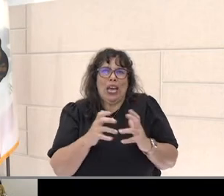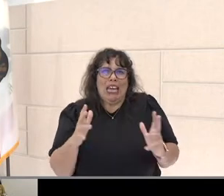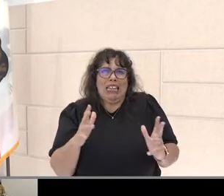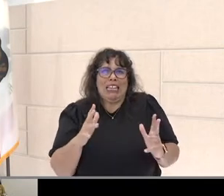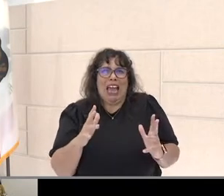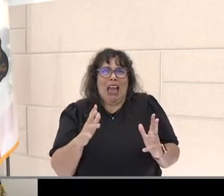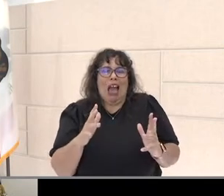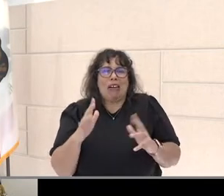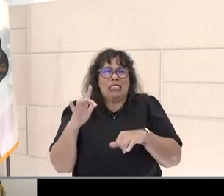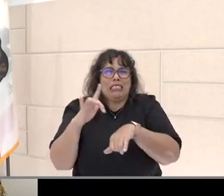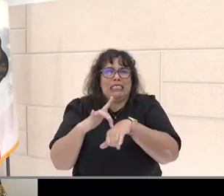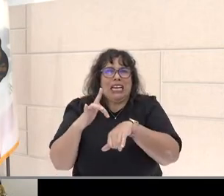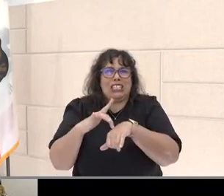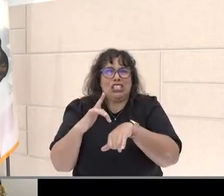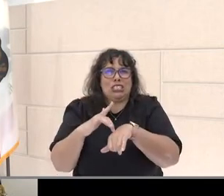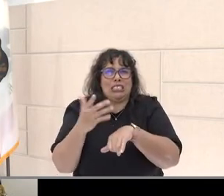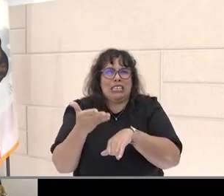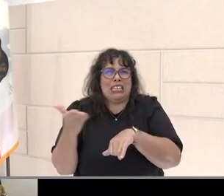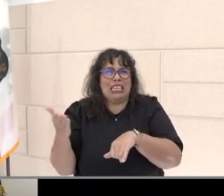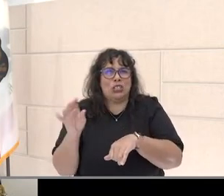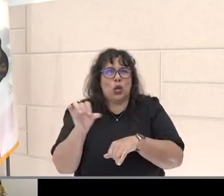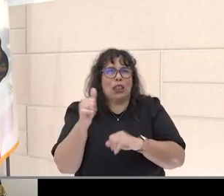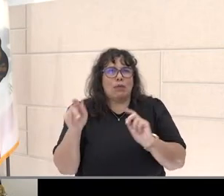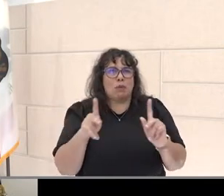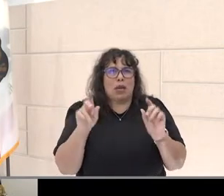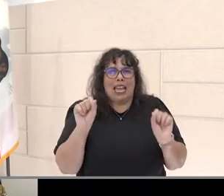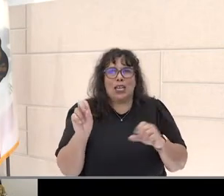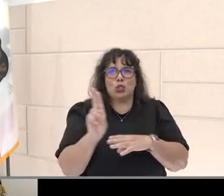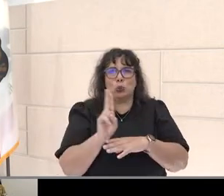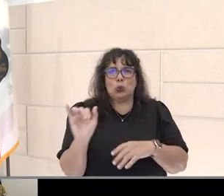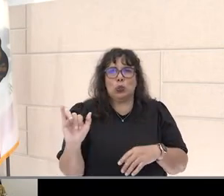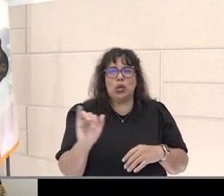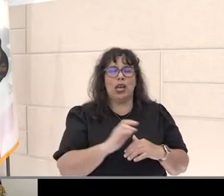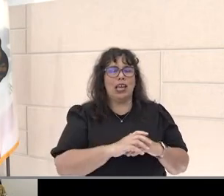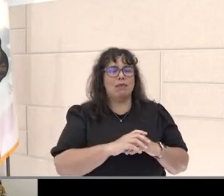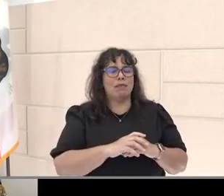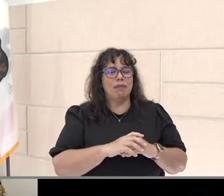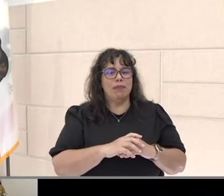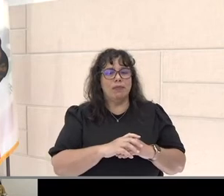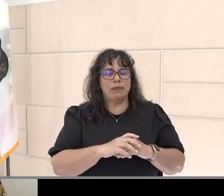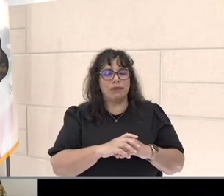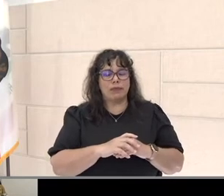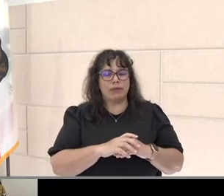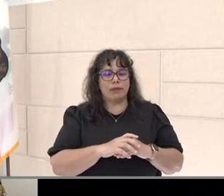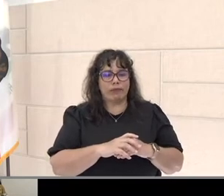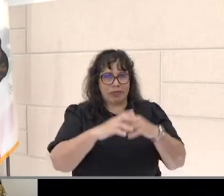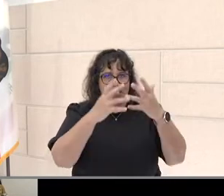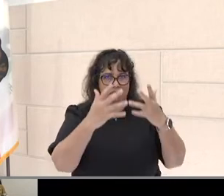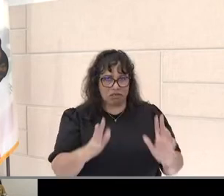យឧបករណ៍ទំនើបនឹងមិនចាំបាច់យកមកប៉ះលើស្បែកយើងទេ